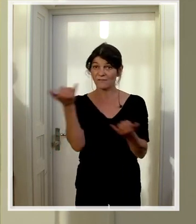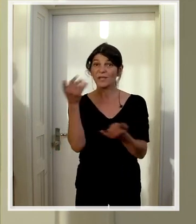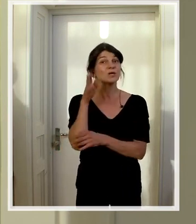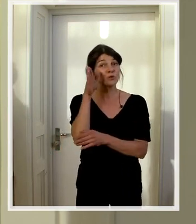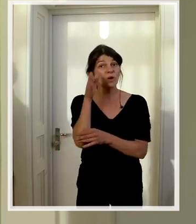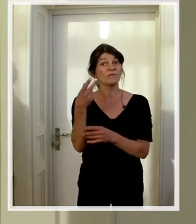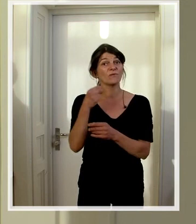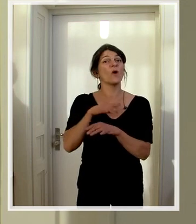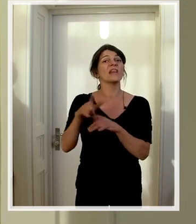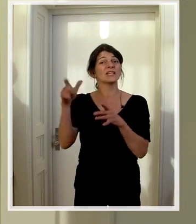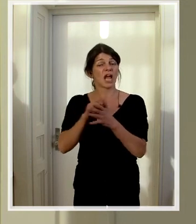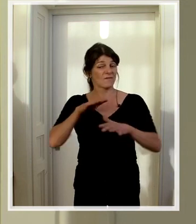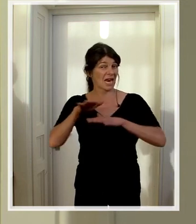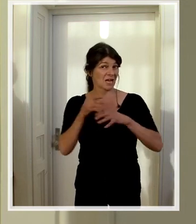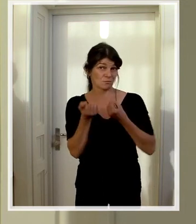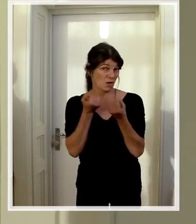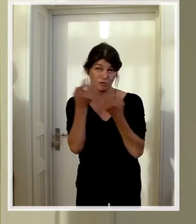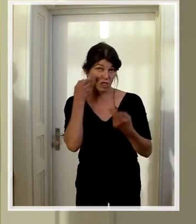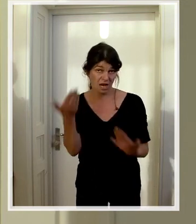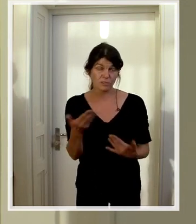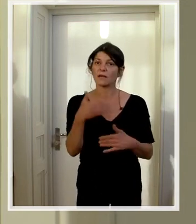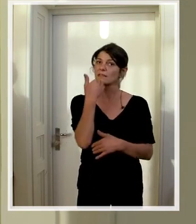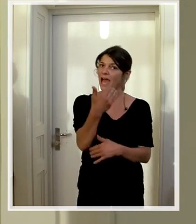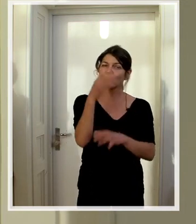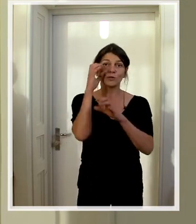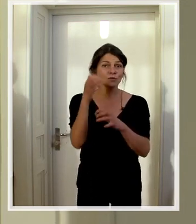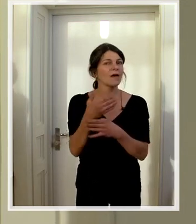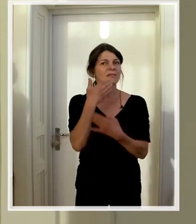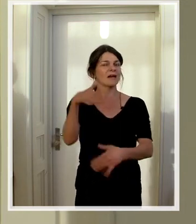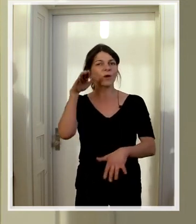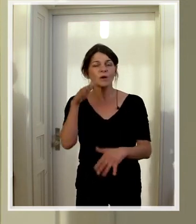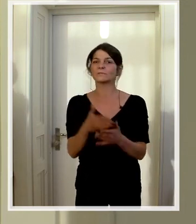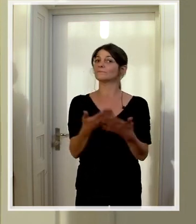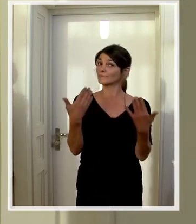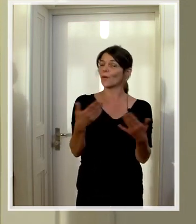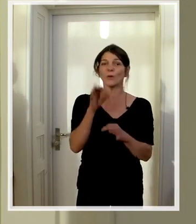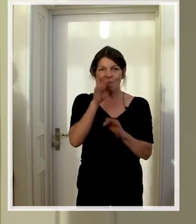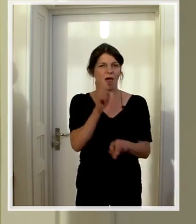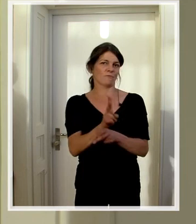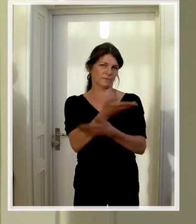Zukunft gestellt werden. Dankeschön fürs Zuhören, fürs Zuschauen und heben Sorge.